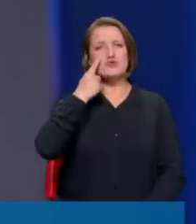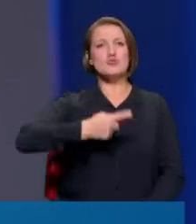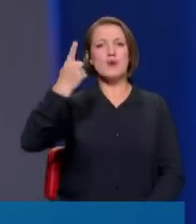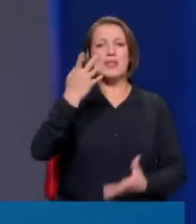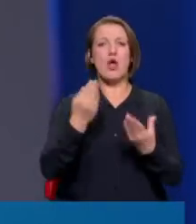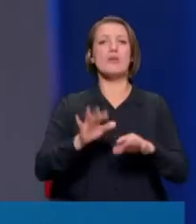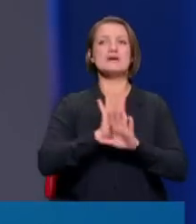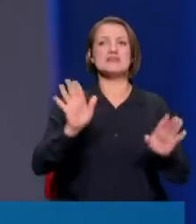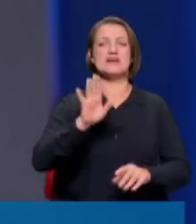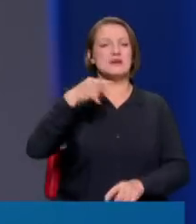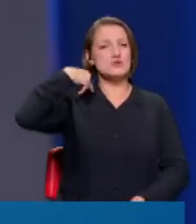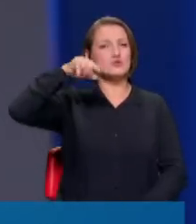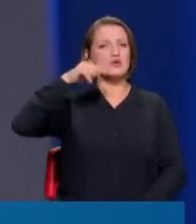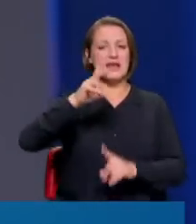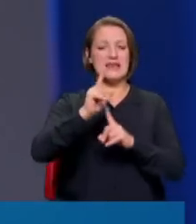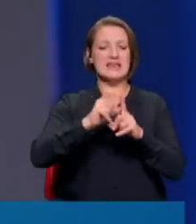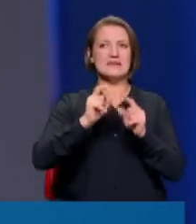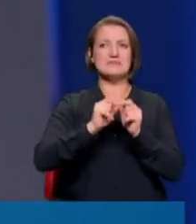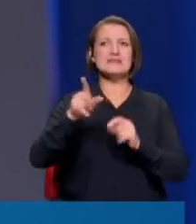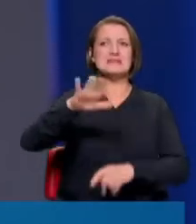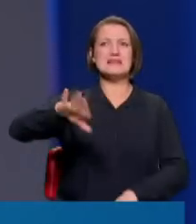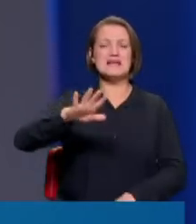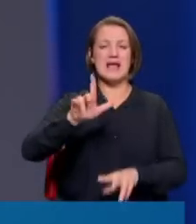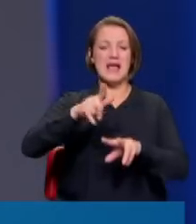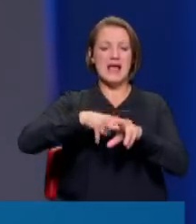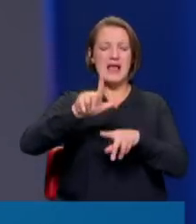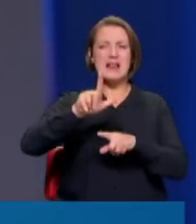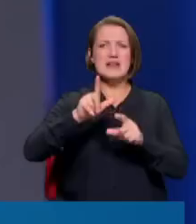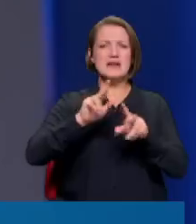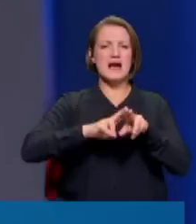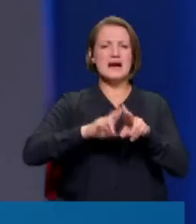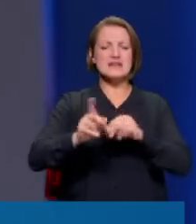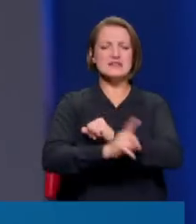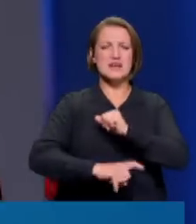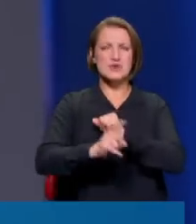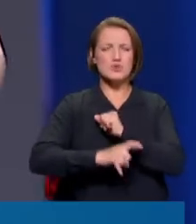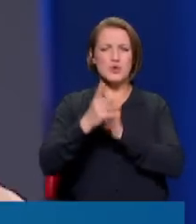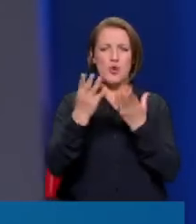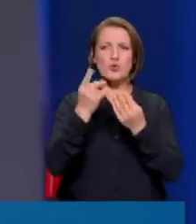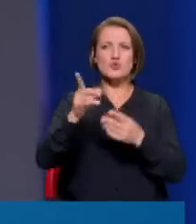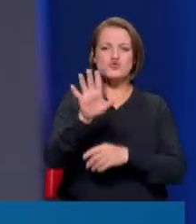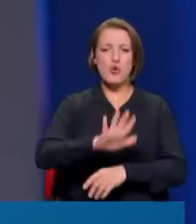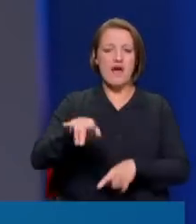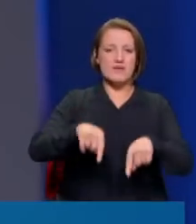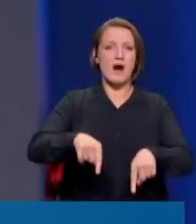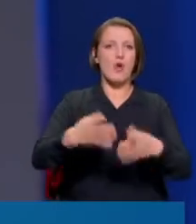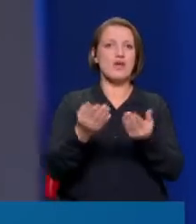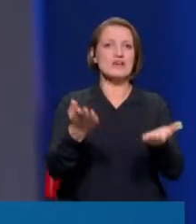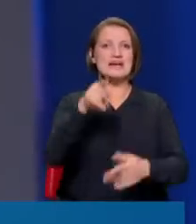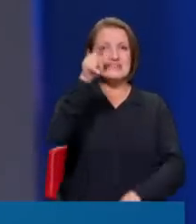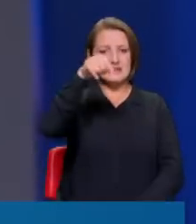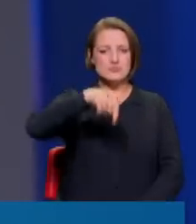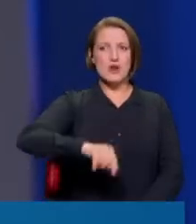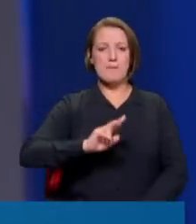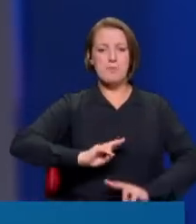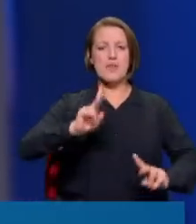olmasaydı Suriye'de idlib'te cirit atan el-kaide terör örgütlerinin IŞİD'in cirit attığı bir coğrafya olacaktı ve siz burada